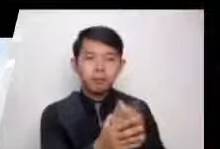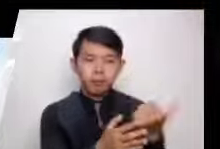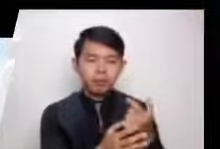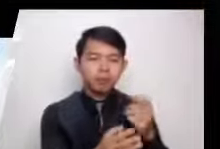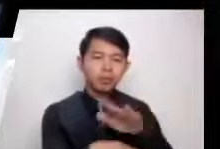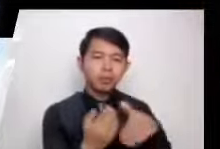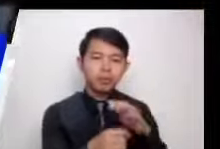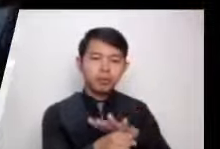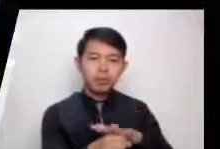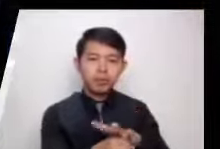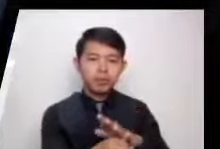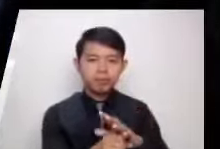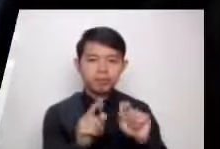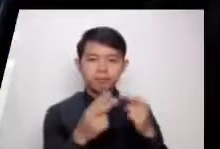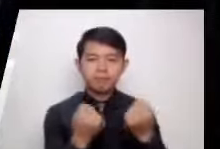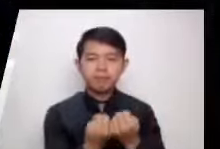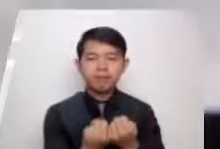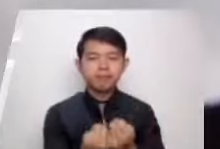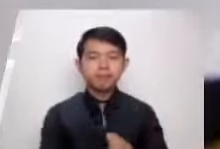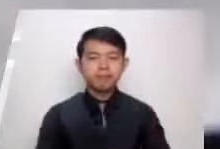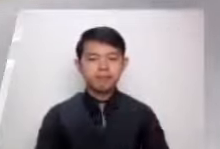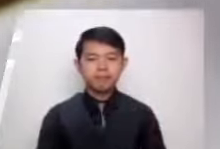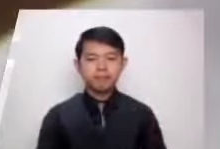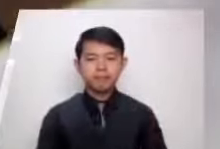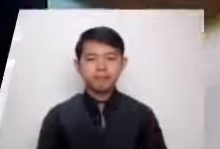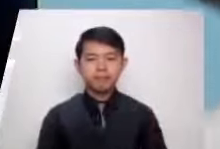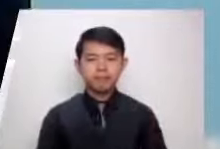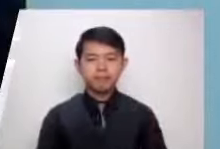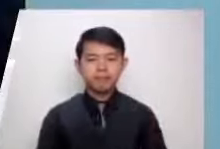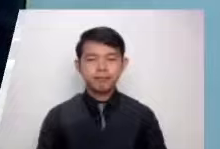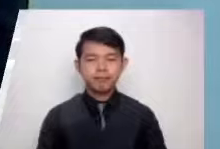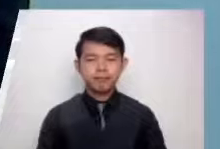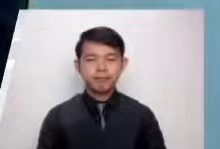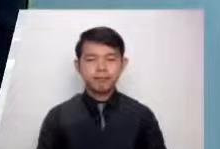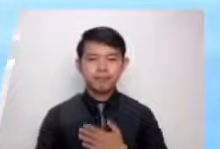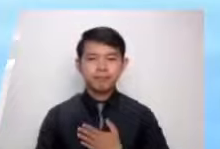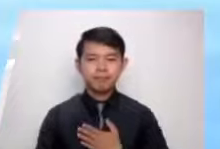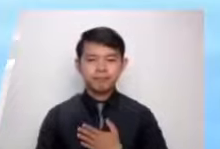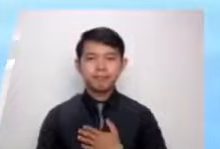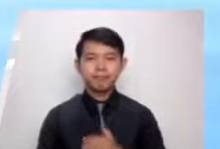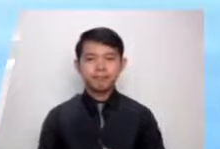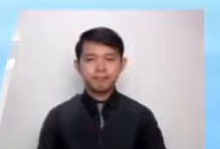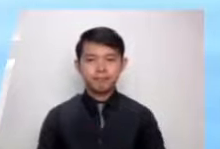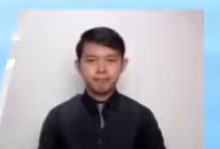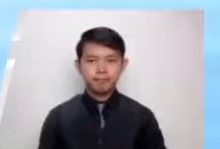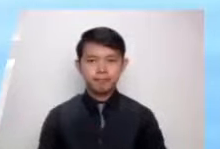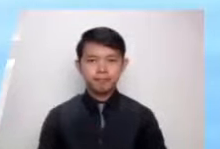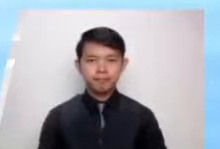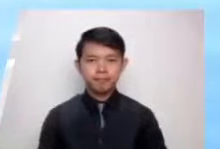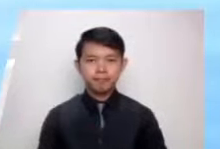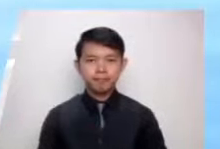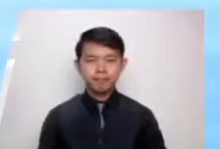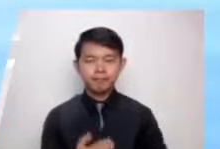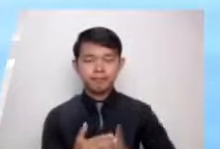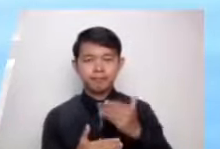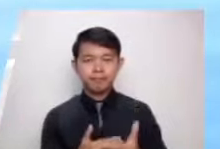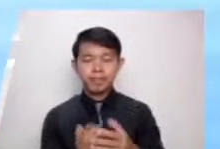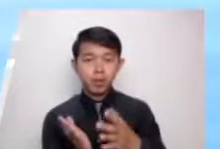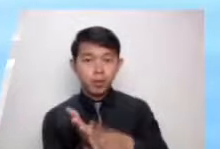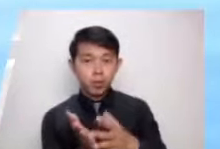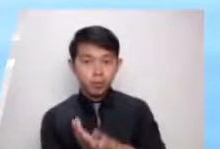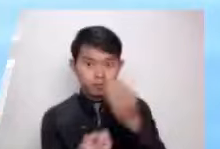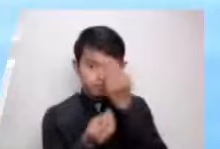Sandra Aguinaldo, nagbabalita para sa GMA Integrated News. Kaugnay sa paglalabas ng COMELEC ng mga pangalan ng